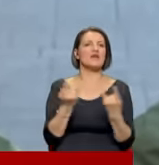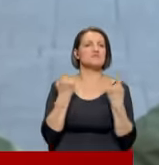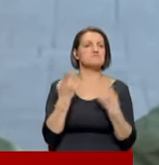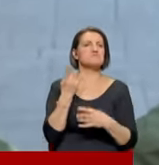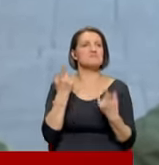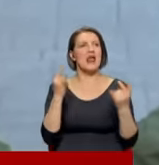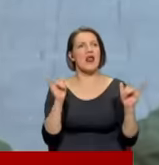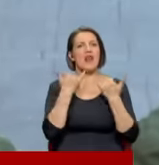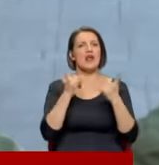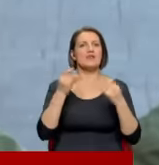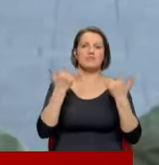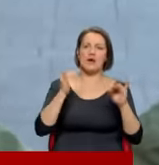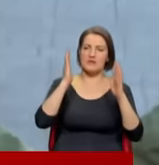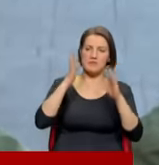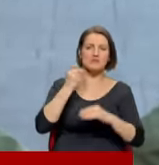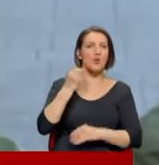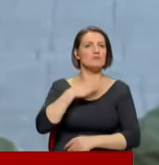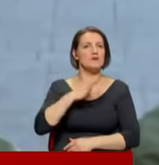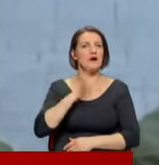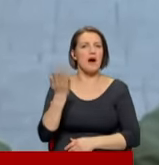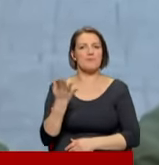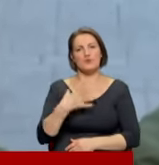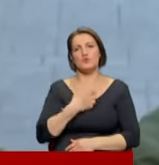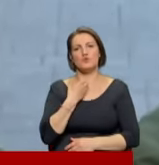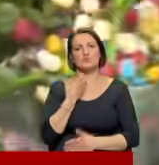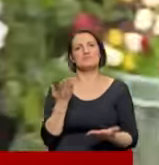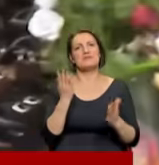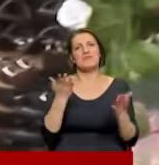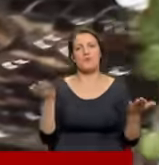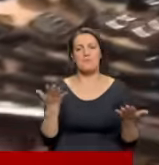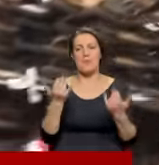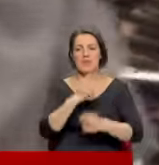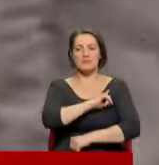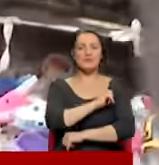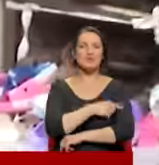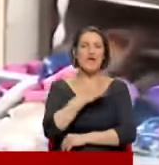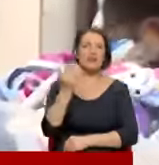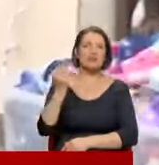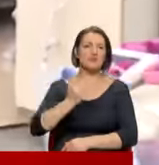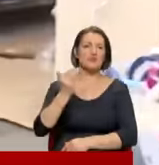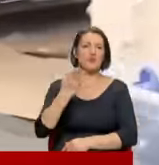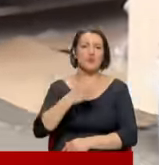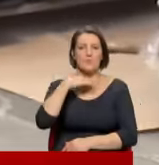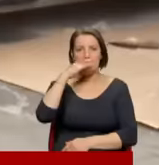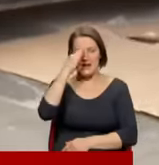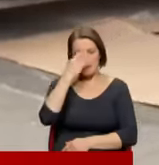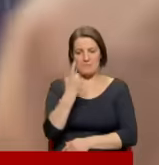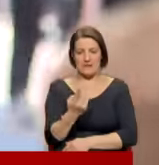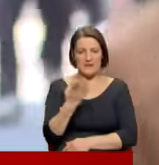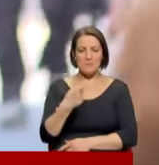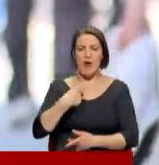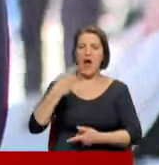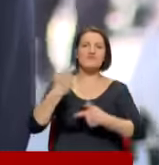bir, ya da bir eğlenceye, tatile gitmeyi ben de çok isterdim ama maalesef gidemiyoruz. Alım güçlerinin en düşük olduğu bayramlardan birini